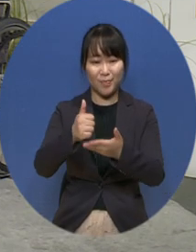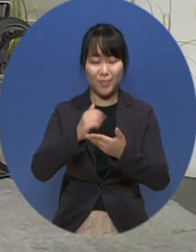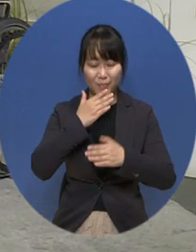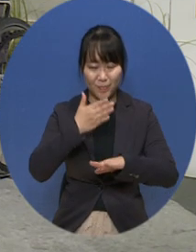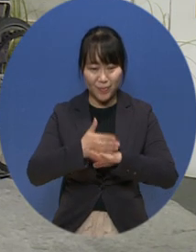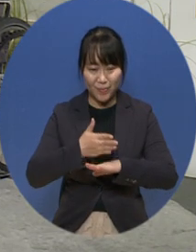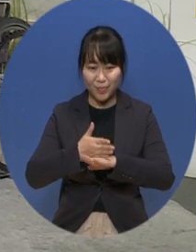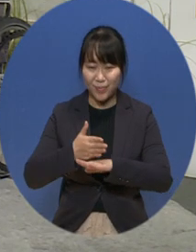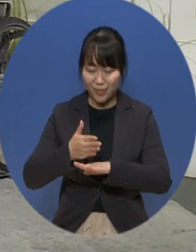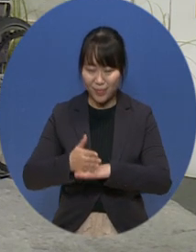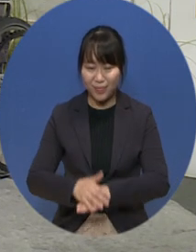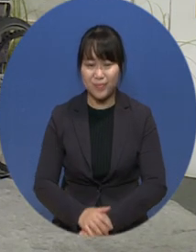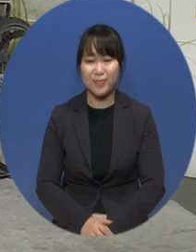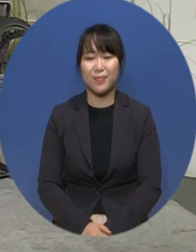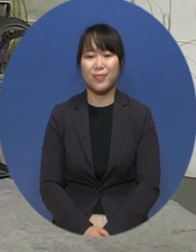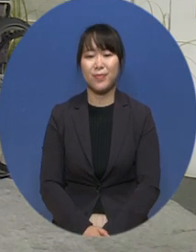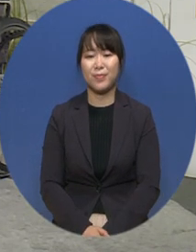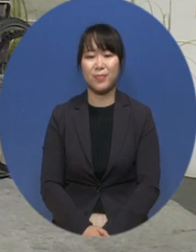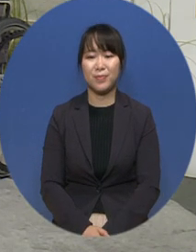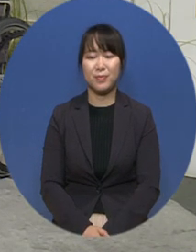감사합니다 2